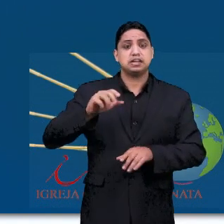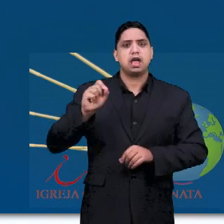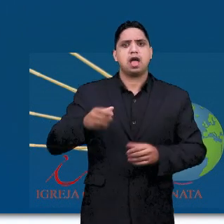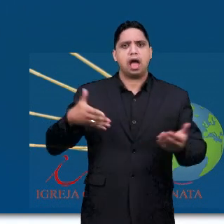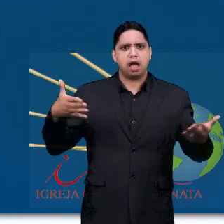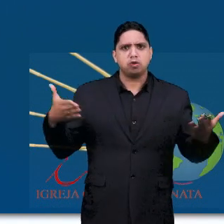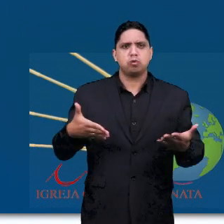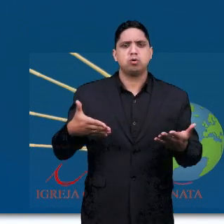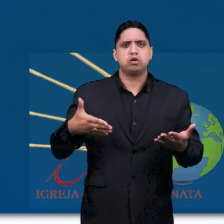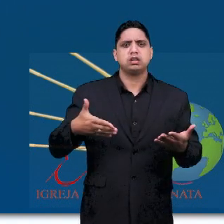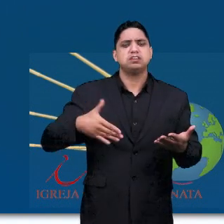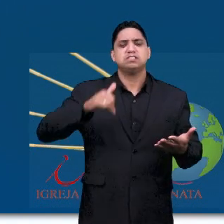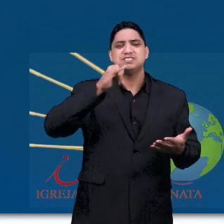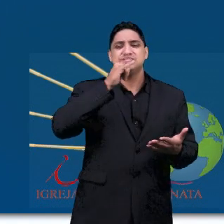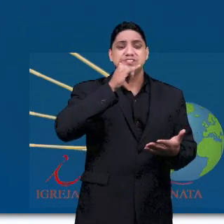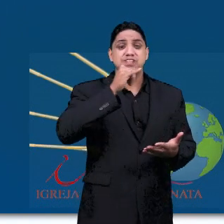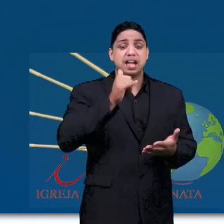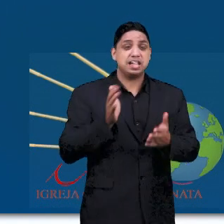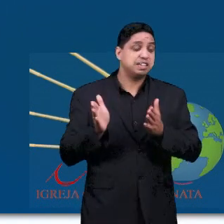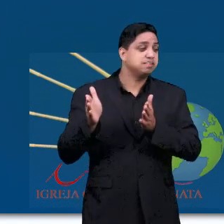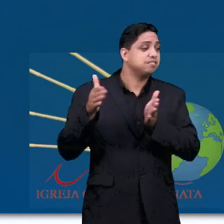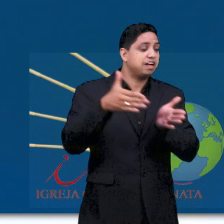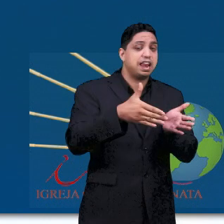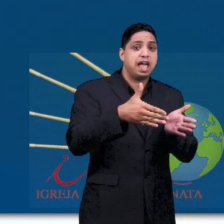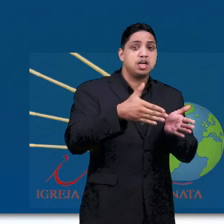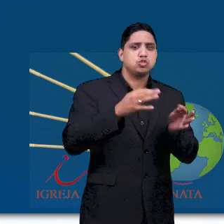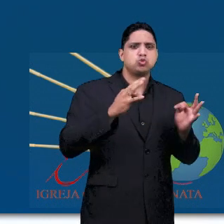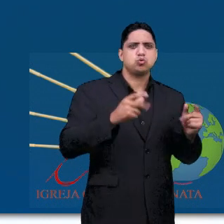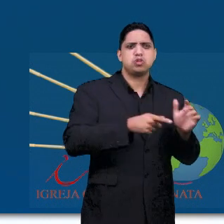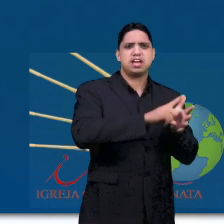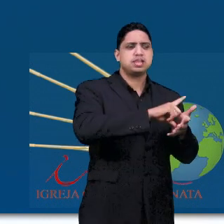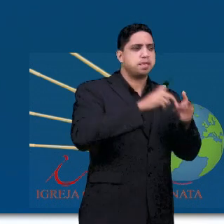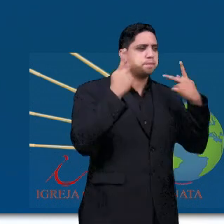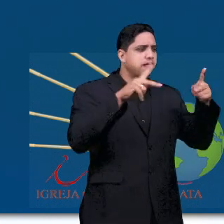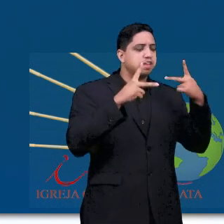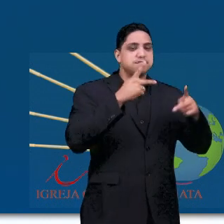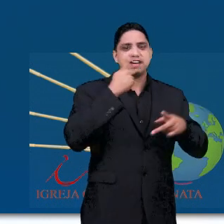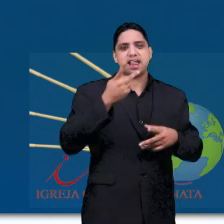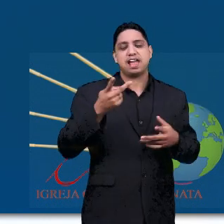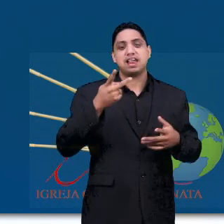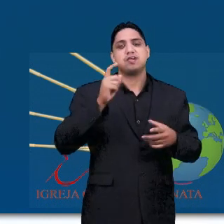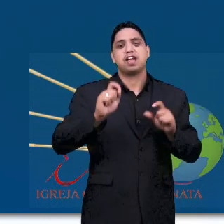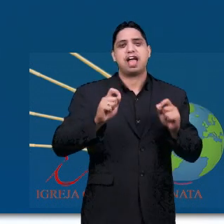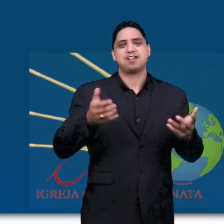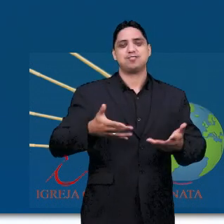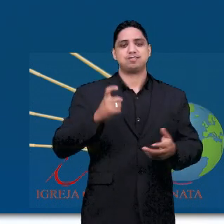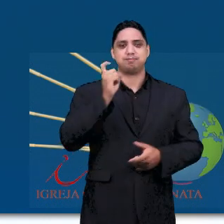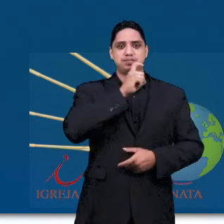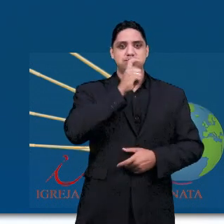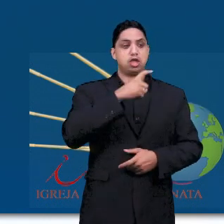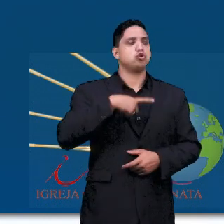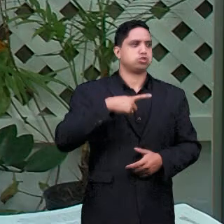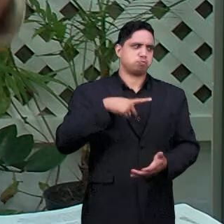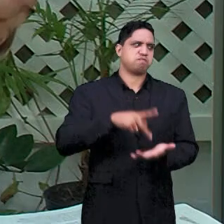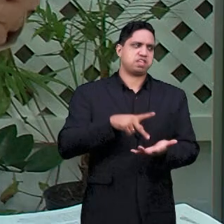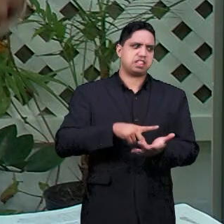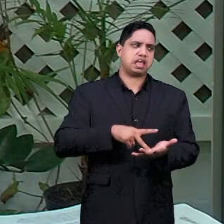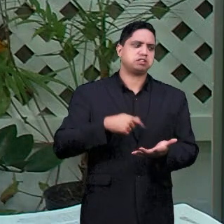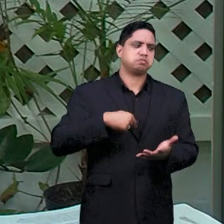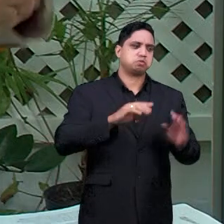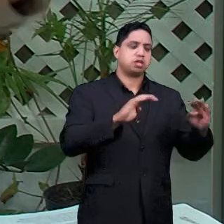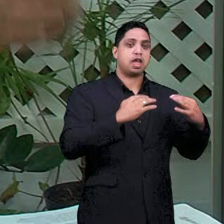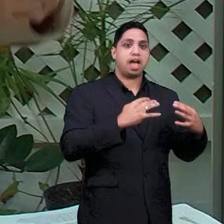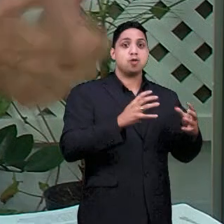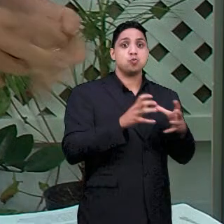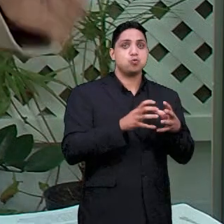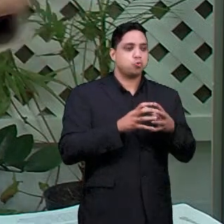dit, et en fait, il dit tout le contraire de ce qu'il avait prêché. Il dit que c'est un mensonge. Maintenant, il y